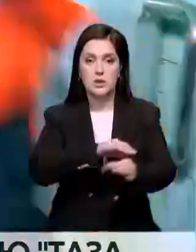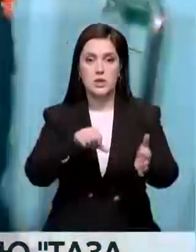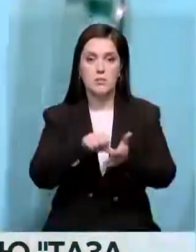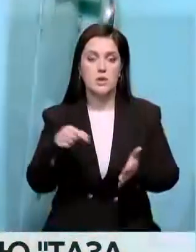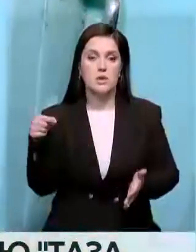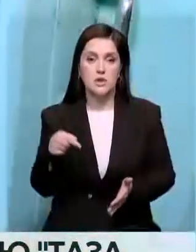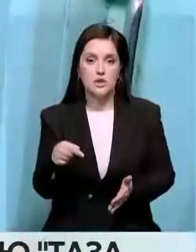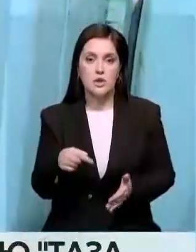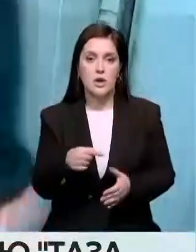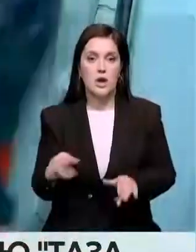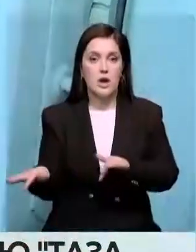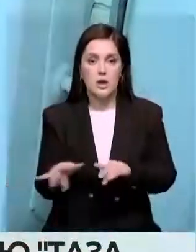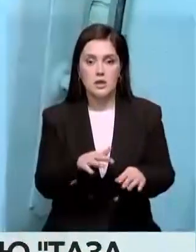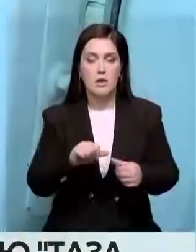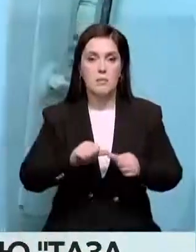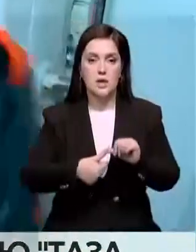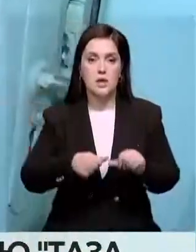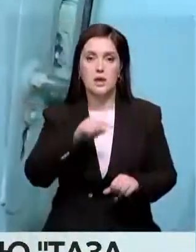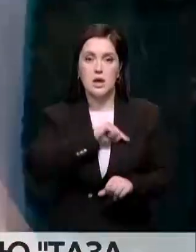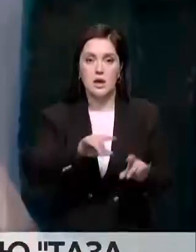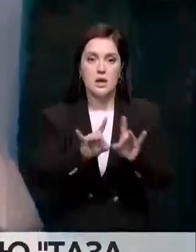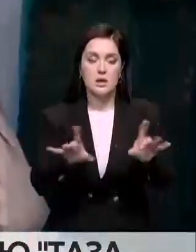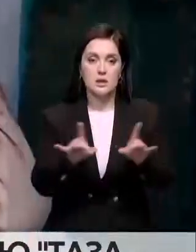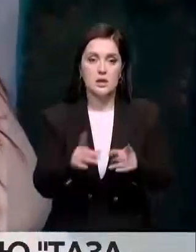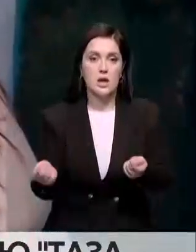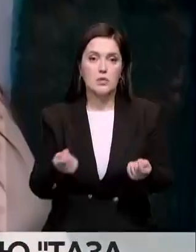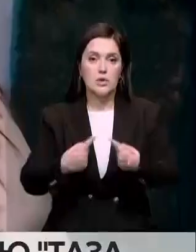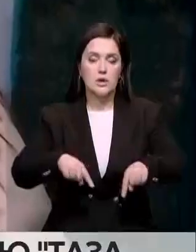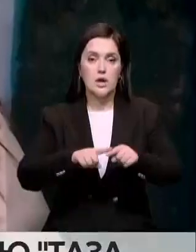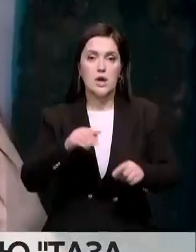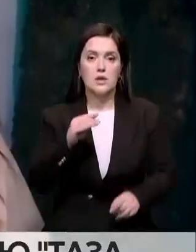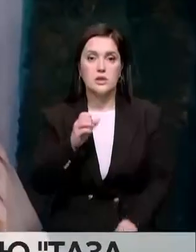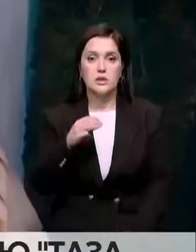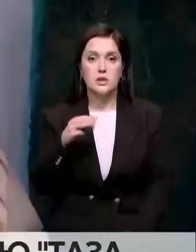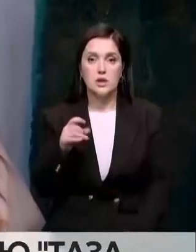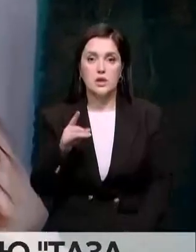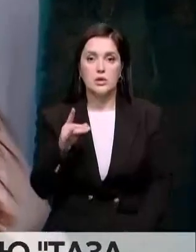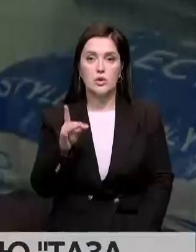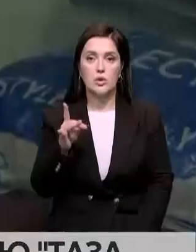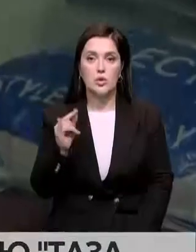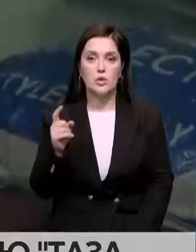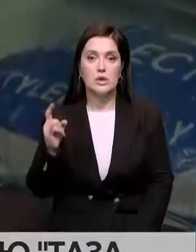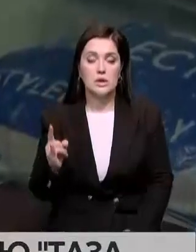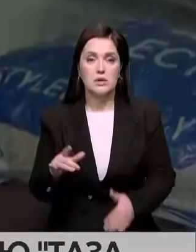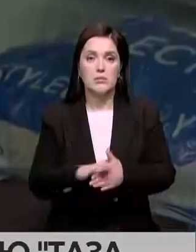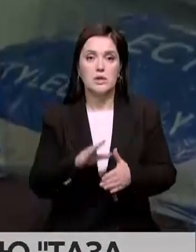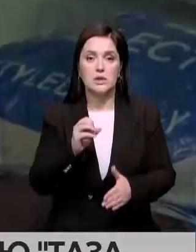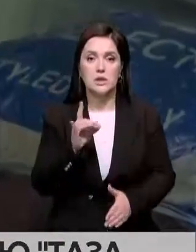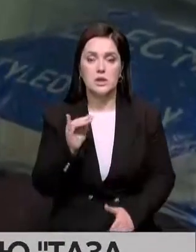задействованы больше тысячи волонтёров акция носит постоянный характер рассказал руководитель отряда старух нурбол